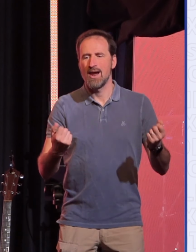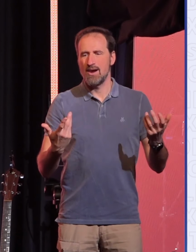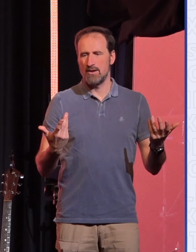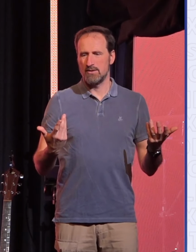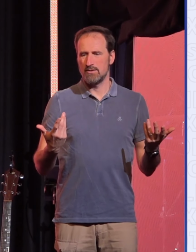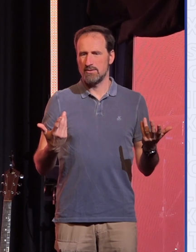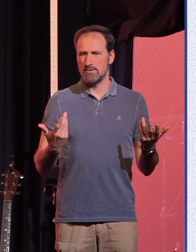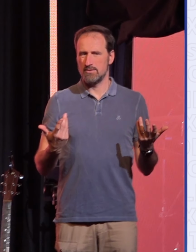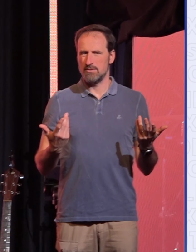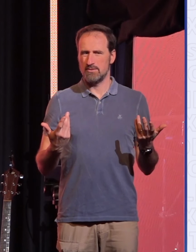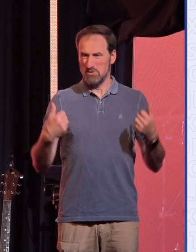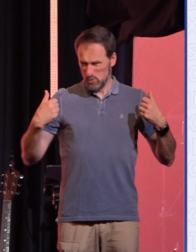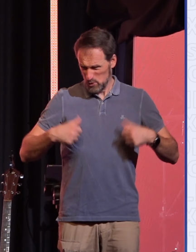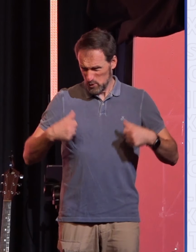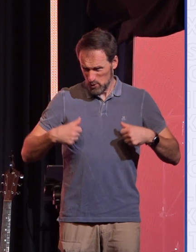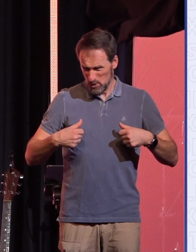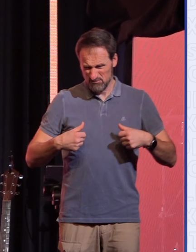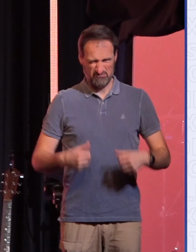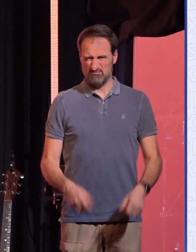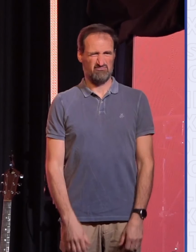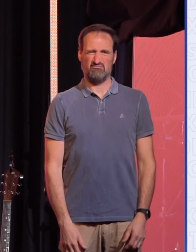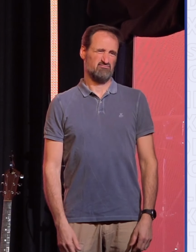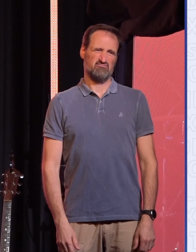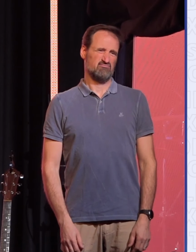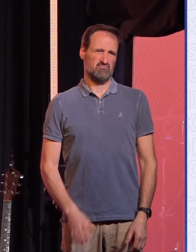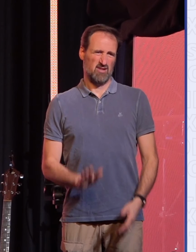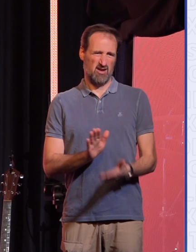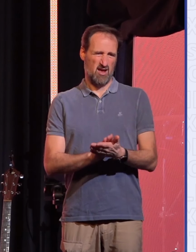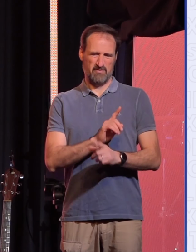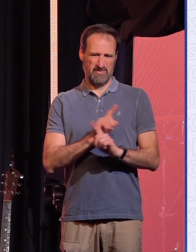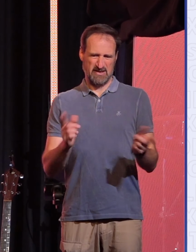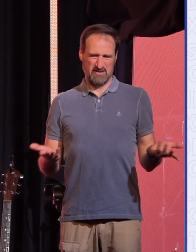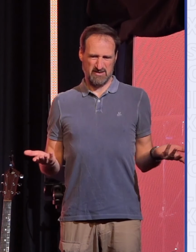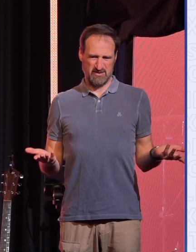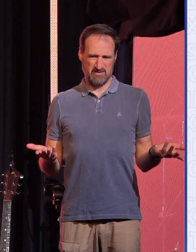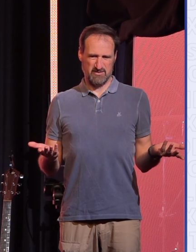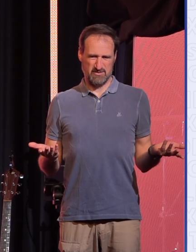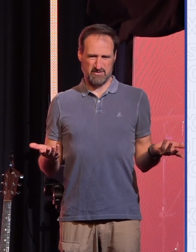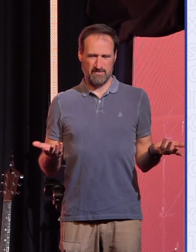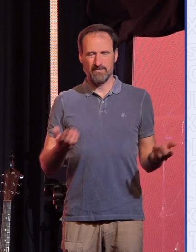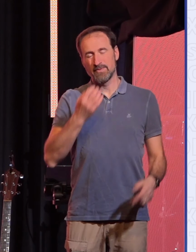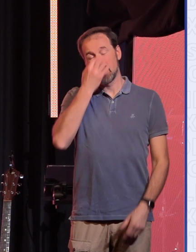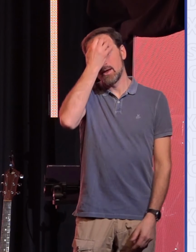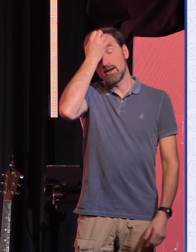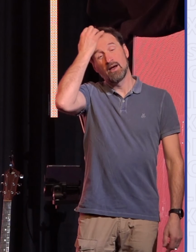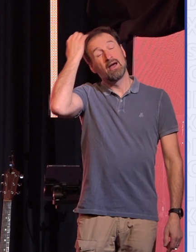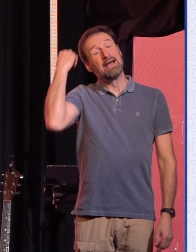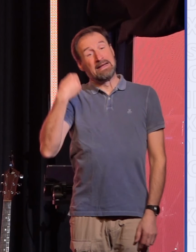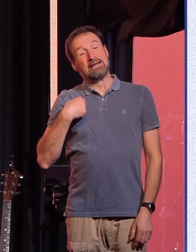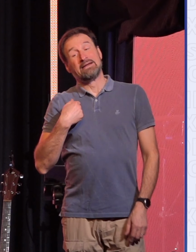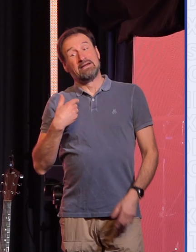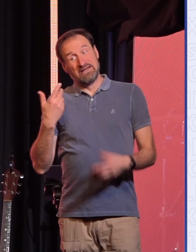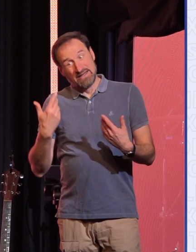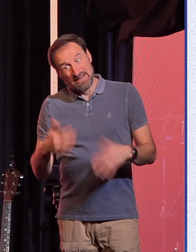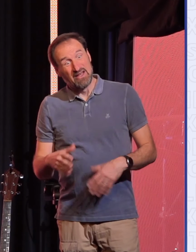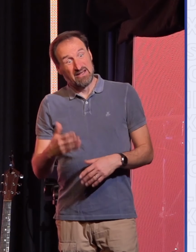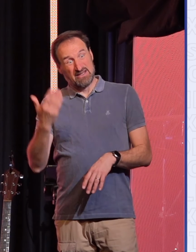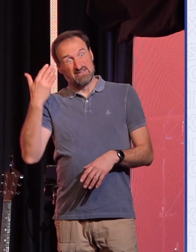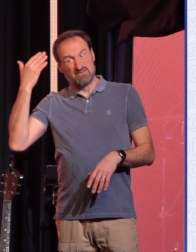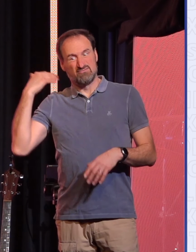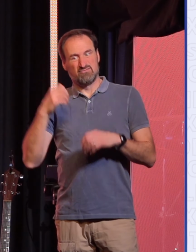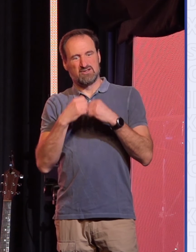Und meistens funktioniert es dann nicht so, wie man es sich vorstellt. Und ich bin auch schon in einige nicht so schöne